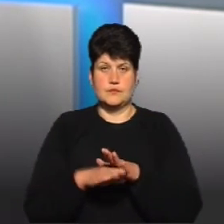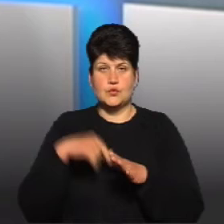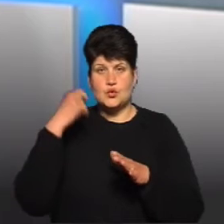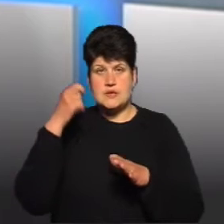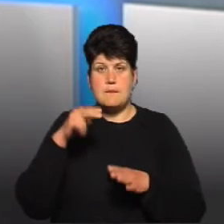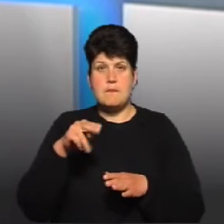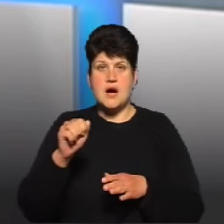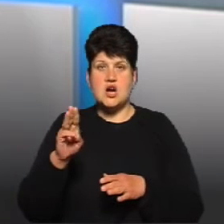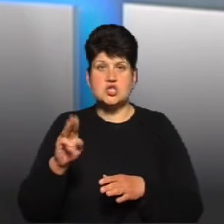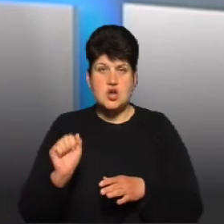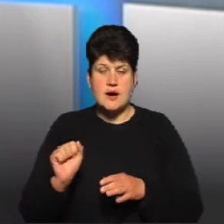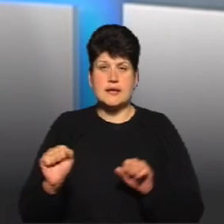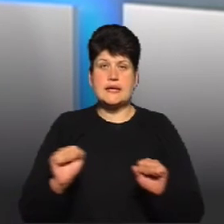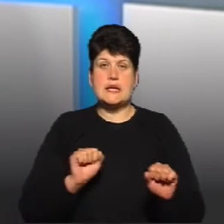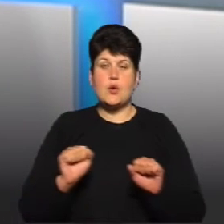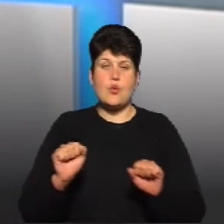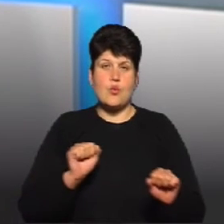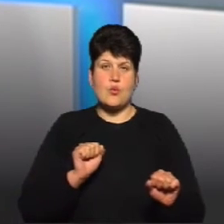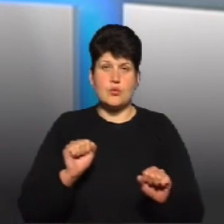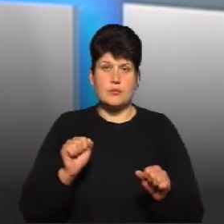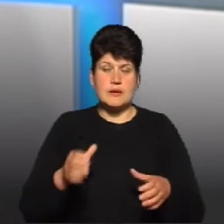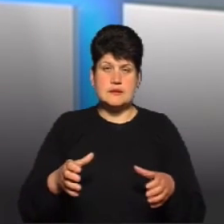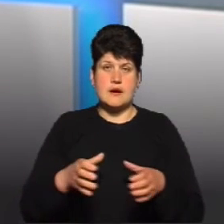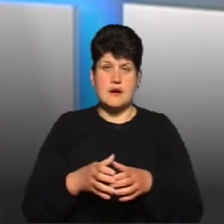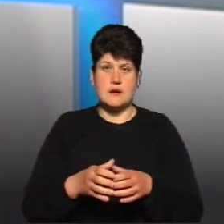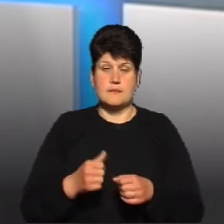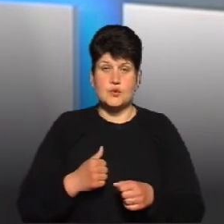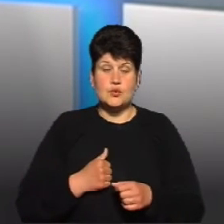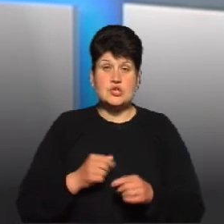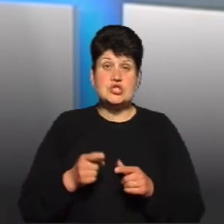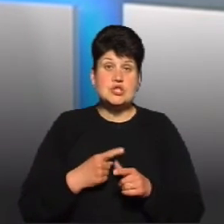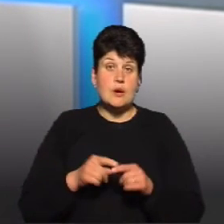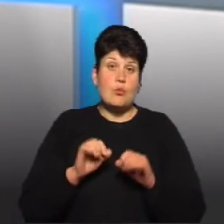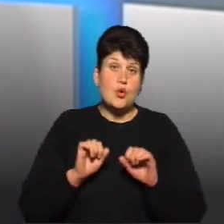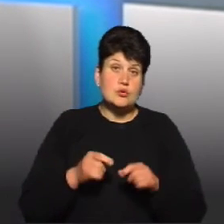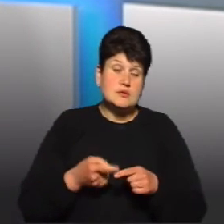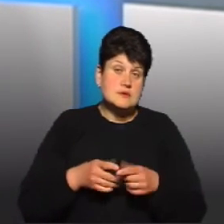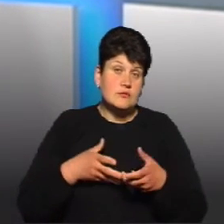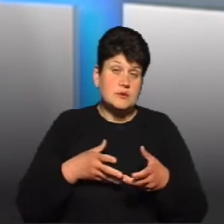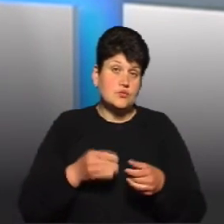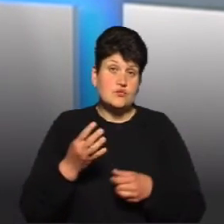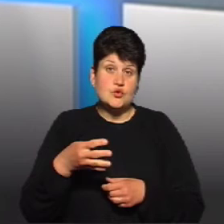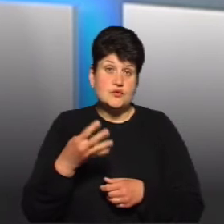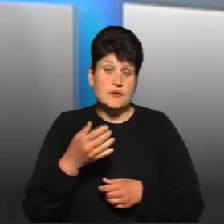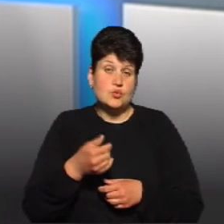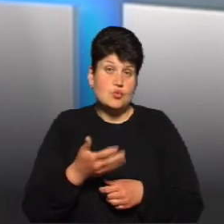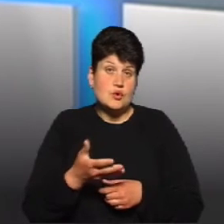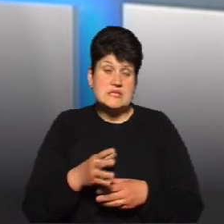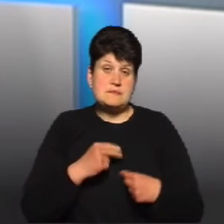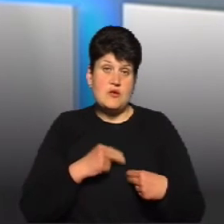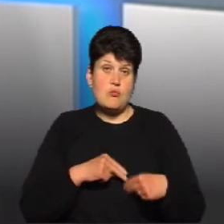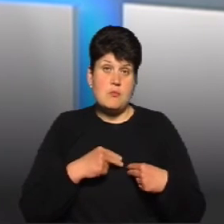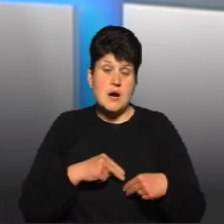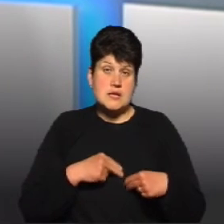власне, командували зібраною армією. Чи могло якось це вплинути в 44-му році, співпраця між